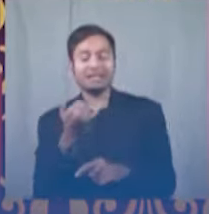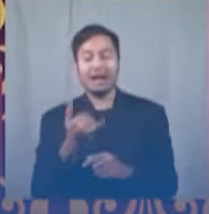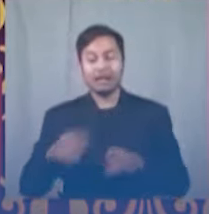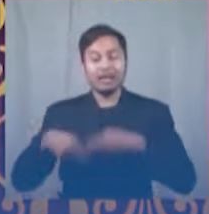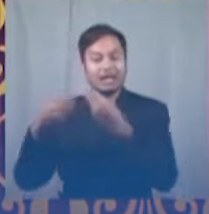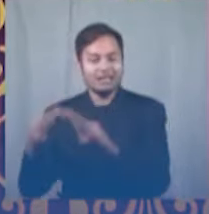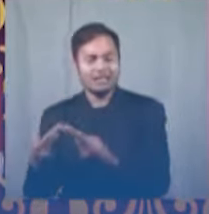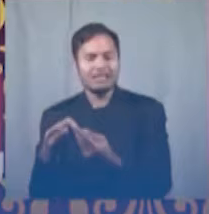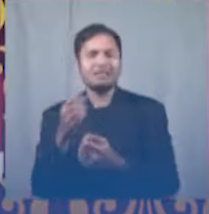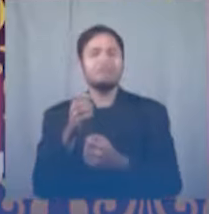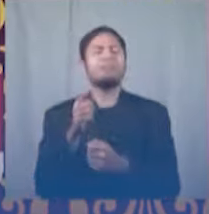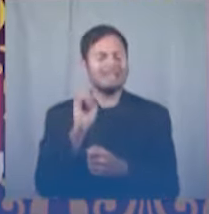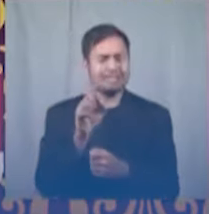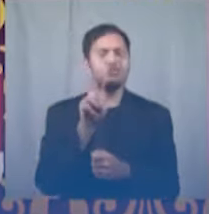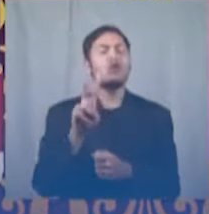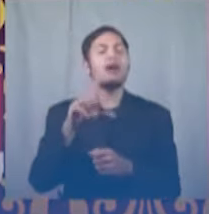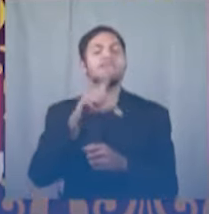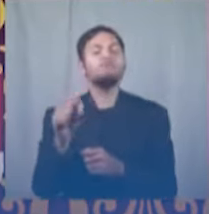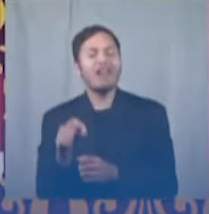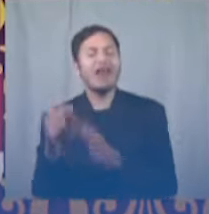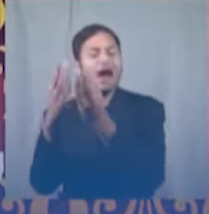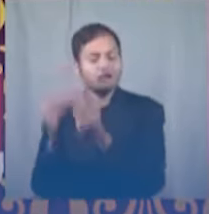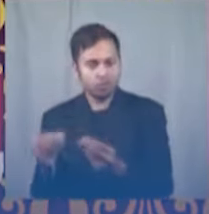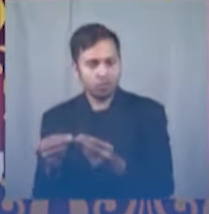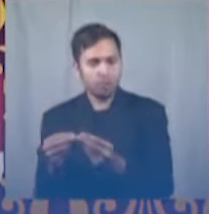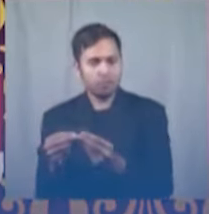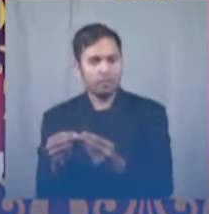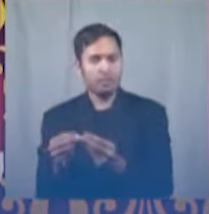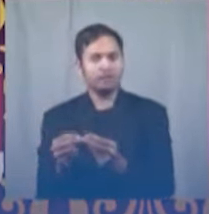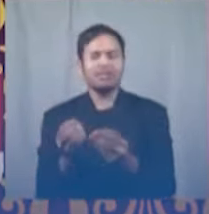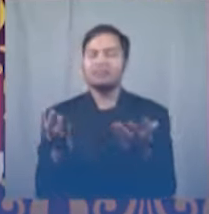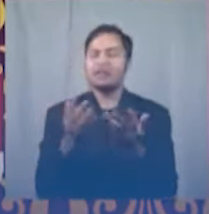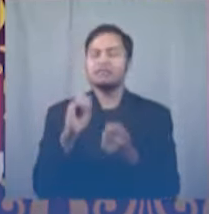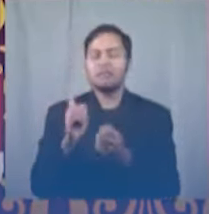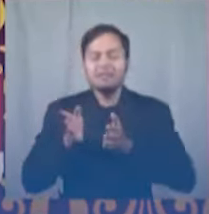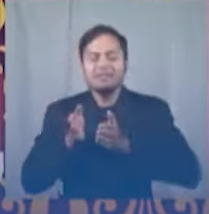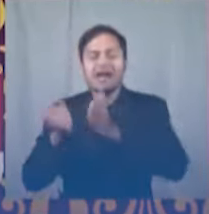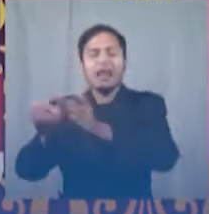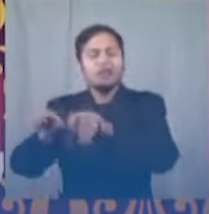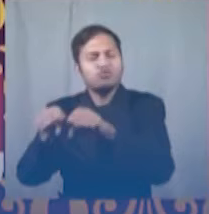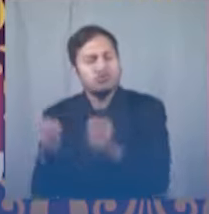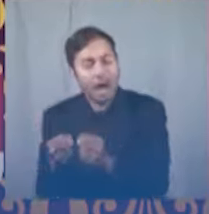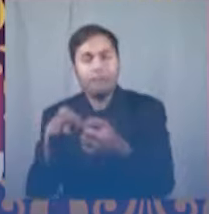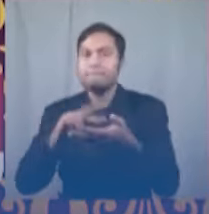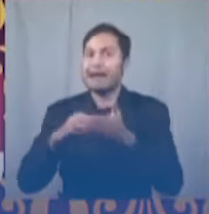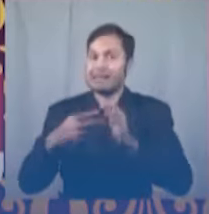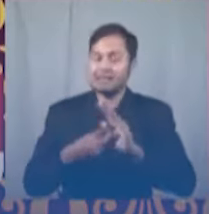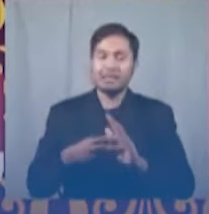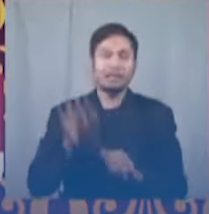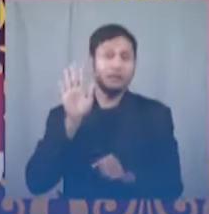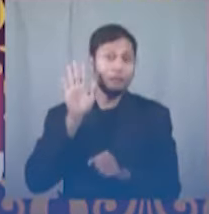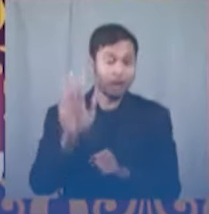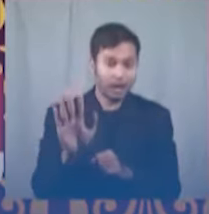Karena jalannya pun hancur. Kayak mana moda transportasi? Oleh karena itu, ke depannya